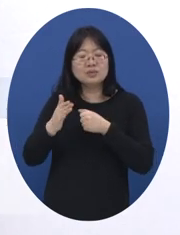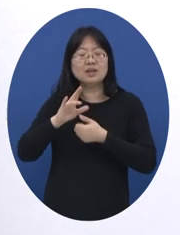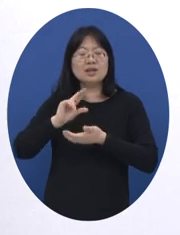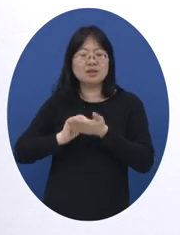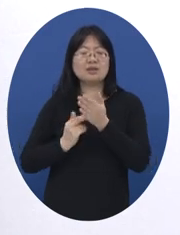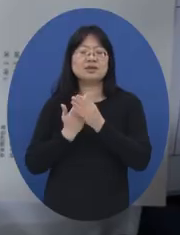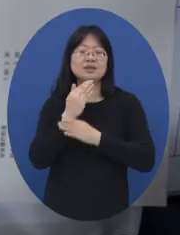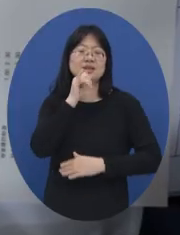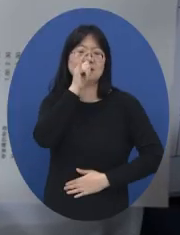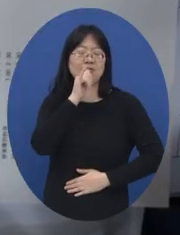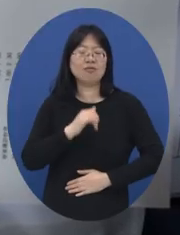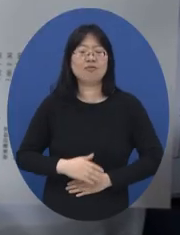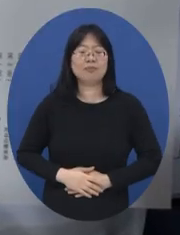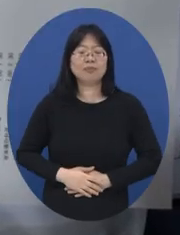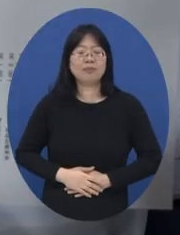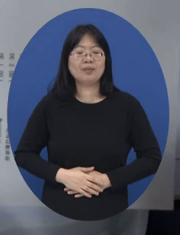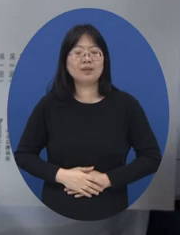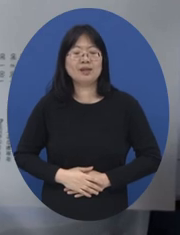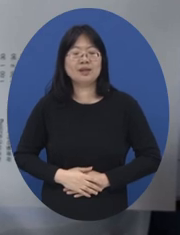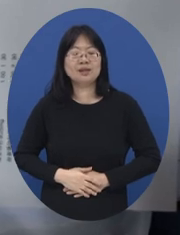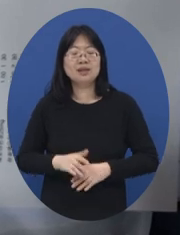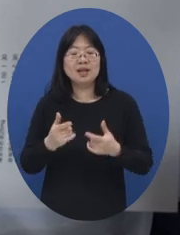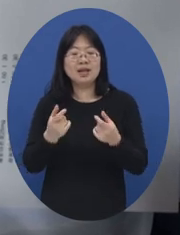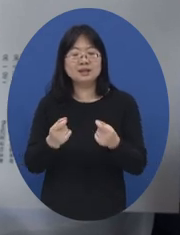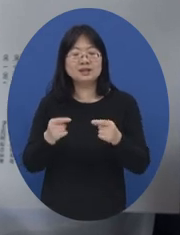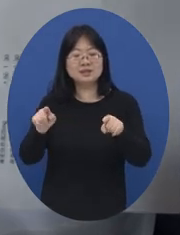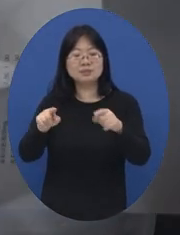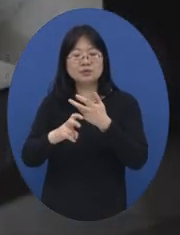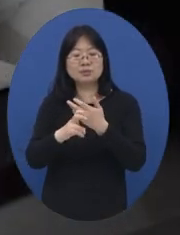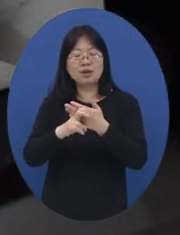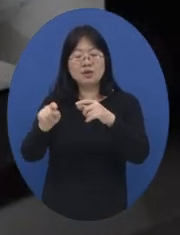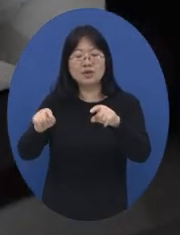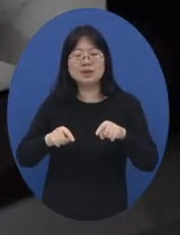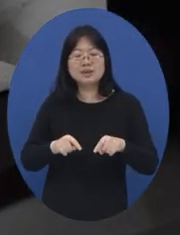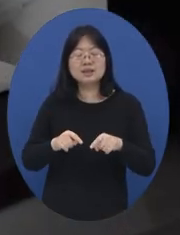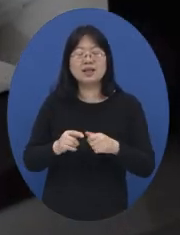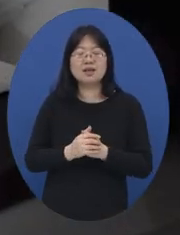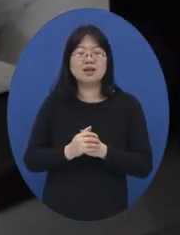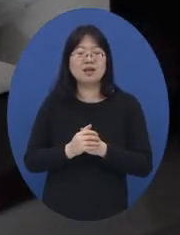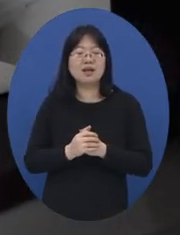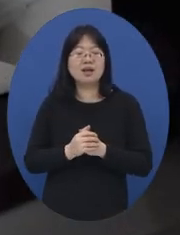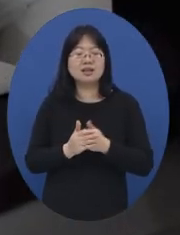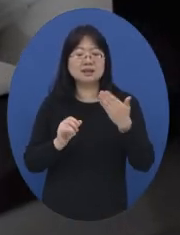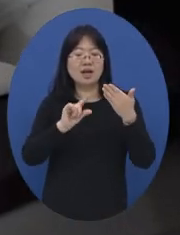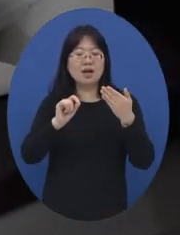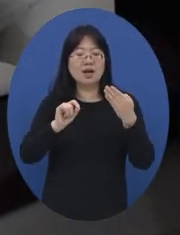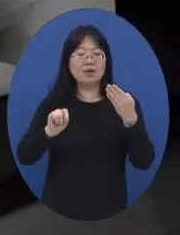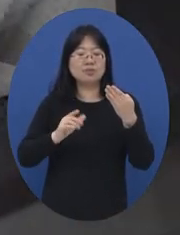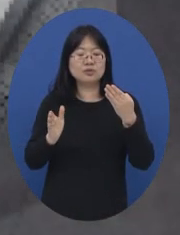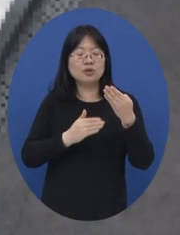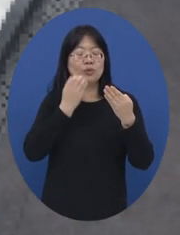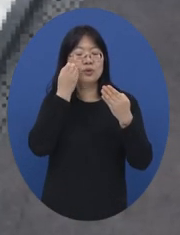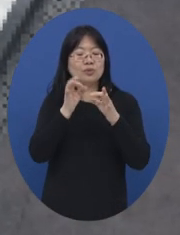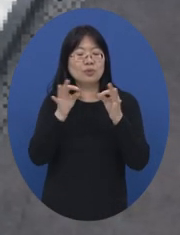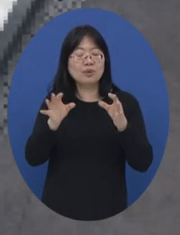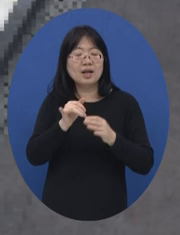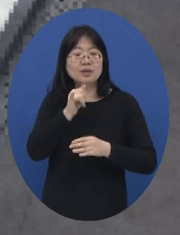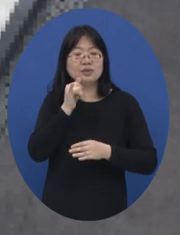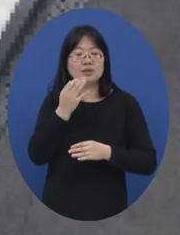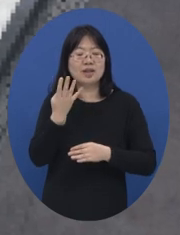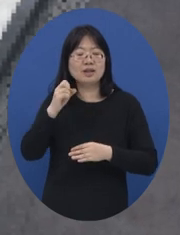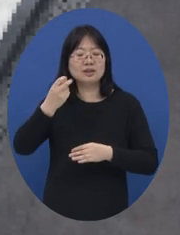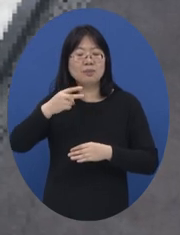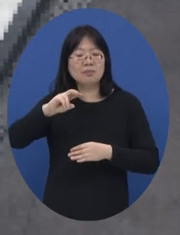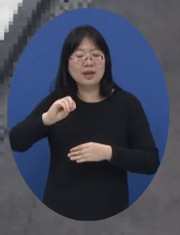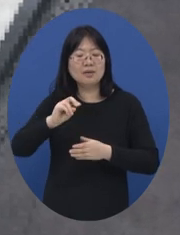발생할 수 있는 것이죠 이들의 담합 걸에 는 지난 2018년 4월부터 약 9개월 동안 이어졌고 4억 2천만원 상당의